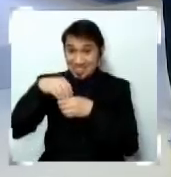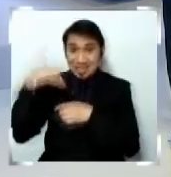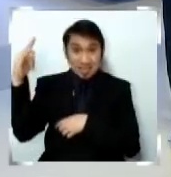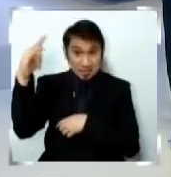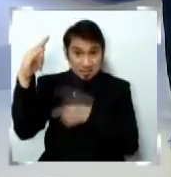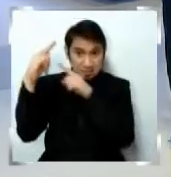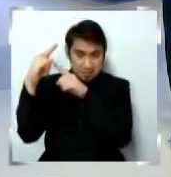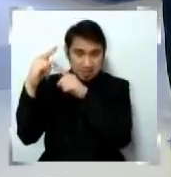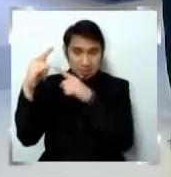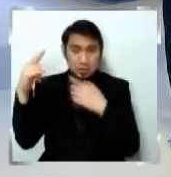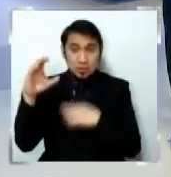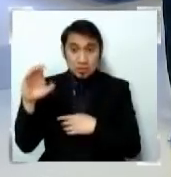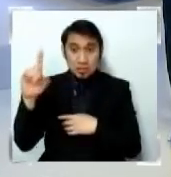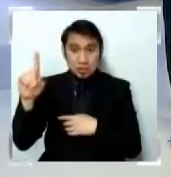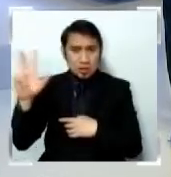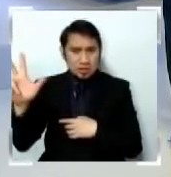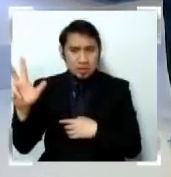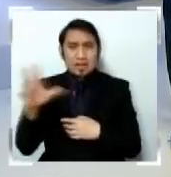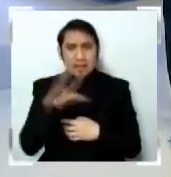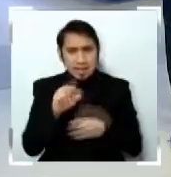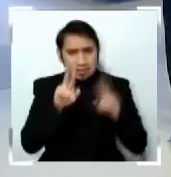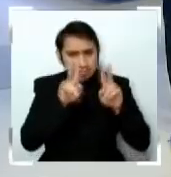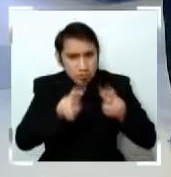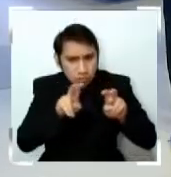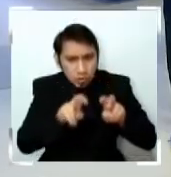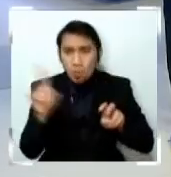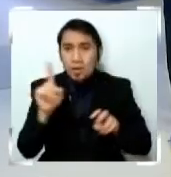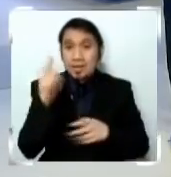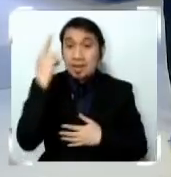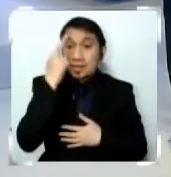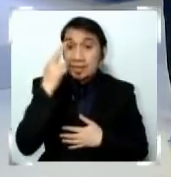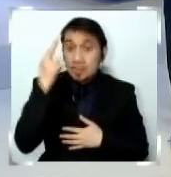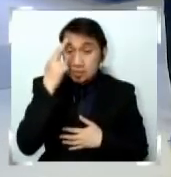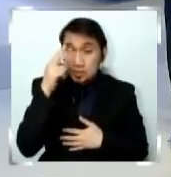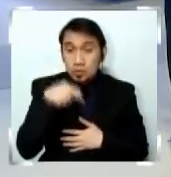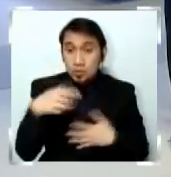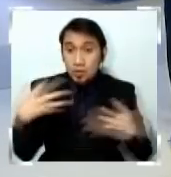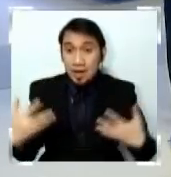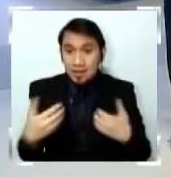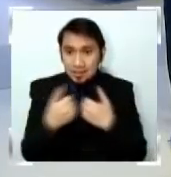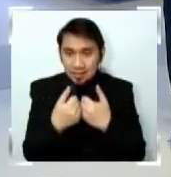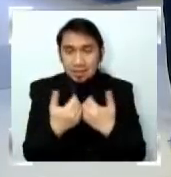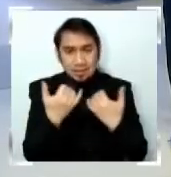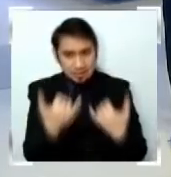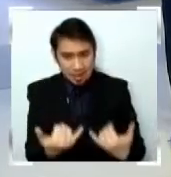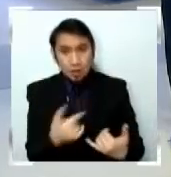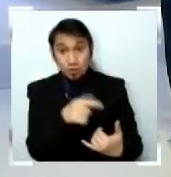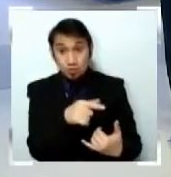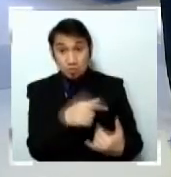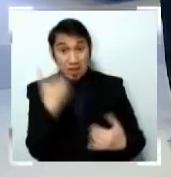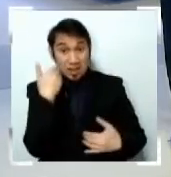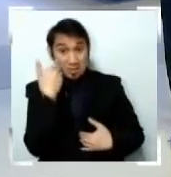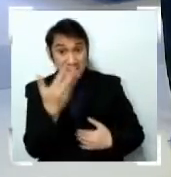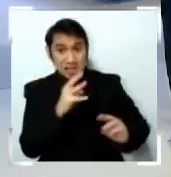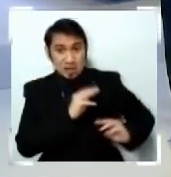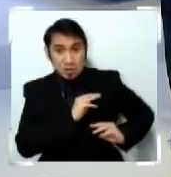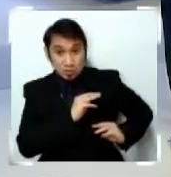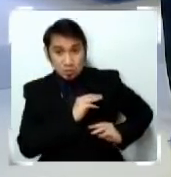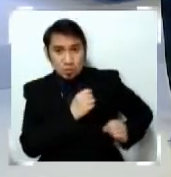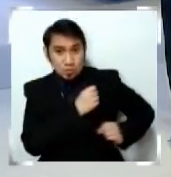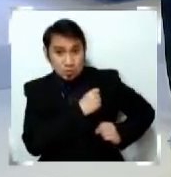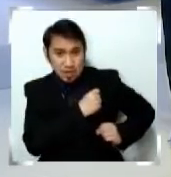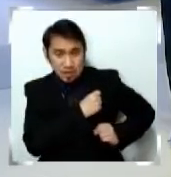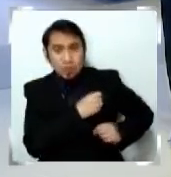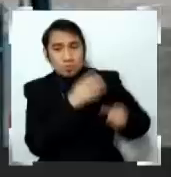Habang inaalam ang tunay na sanhi ng disgrasya, binigyang pugay naman ang mga sinawing palad na sundalo. Saksi si